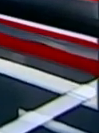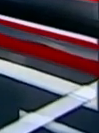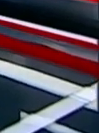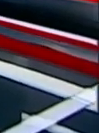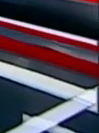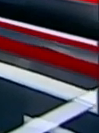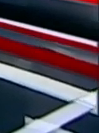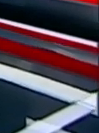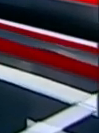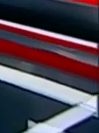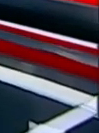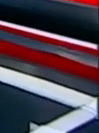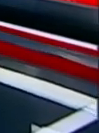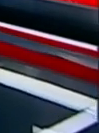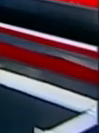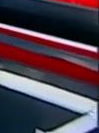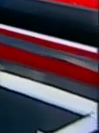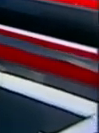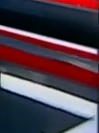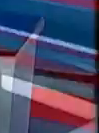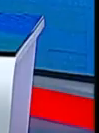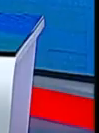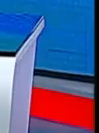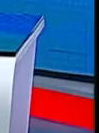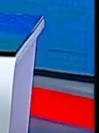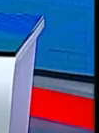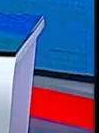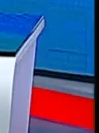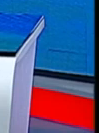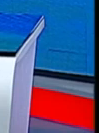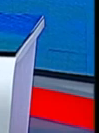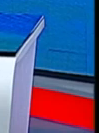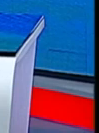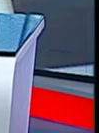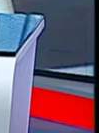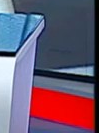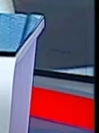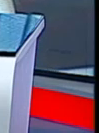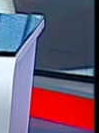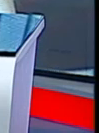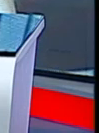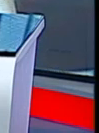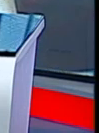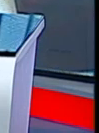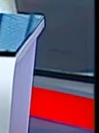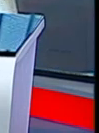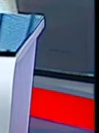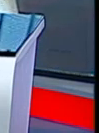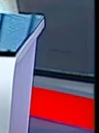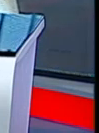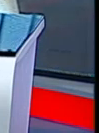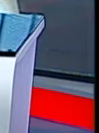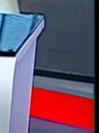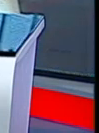მოგესალმებით, ეთერში ამოამბეთ 12 საათზე, სტუდიაში მარიამ ვაშაძე მუშაობს. ეროვნული ბანკი დღეს 40 მილიონ დოლარს გაყიდის. სავალუტო